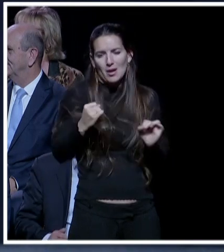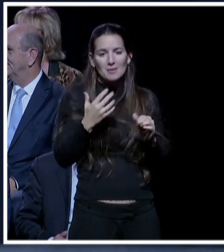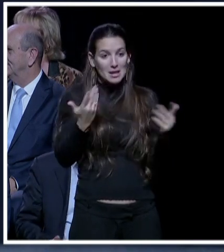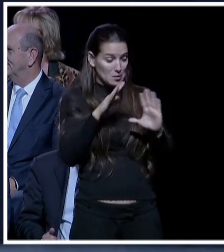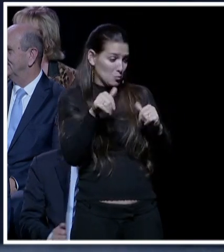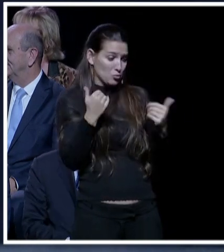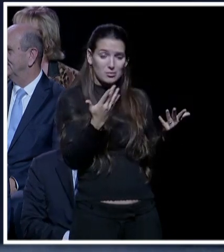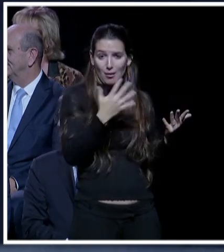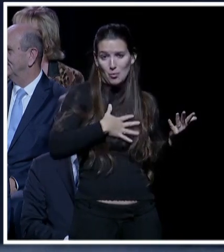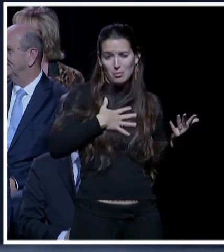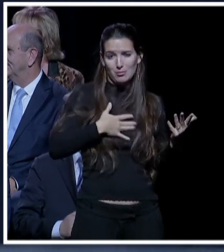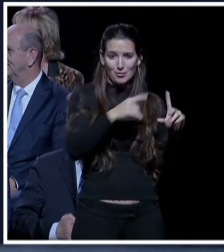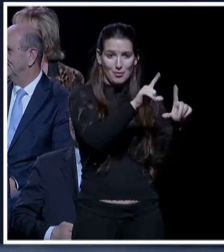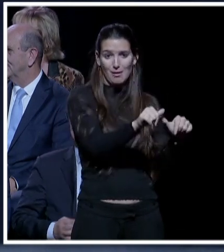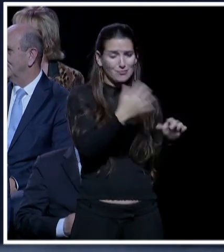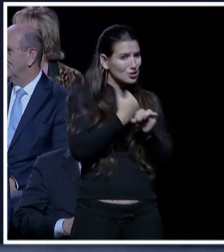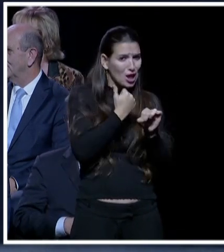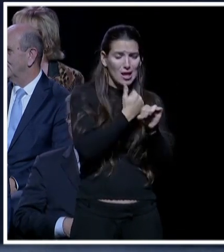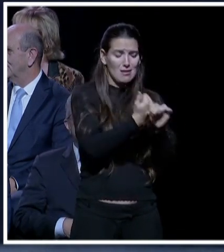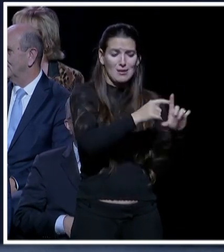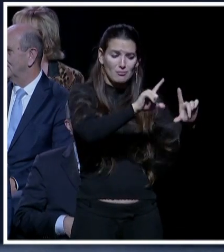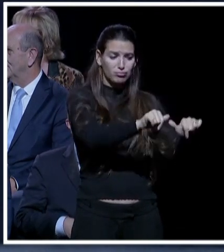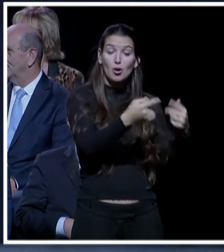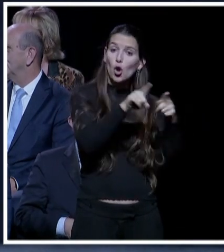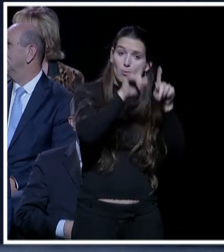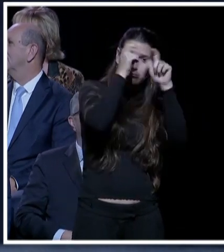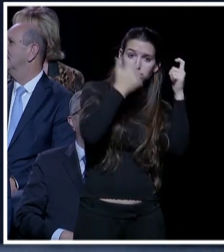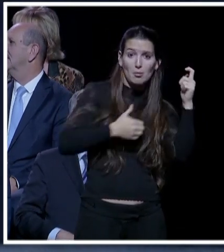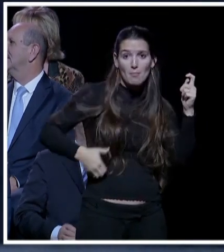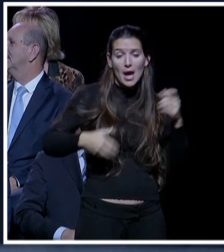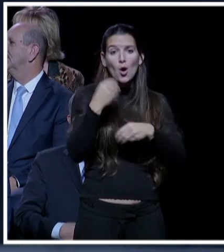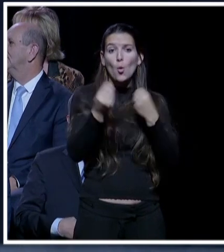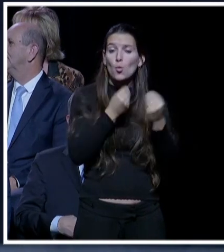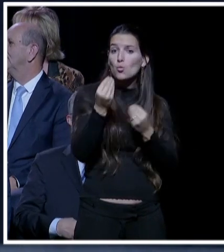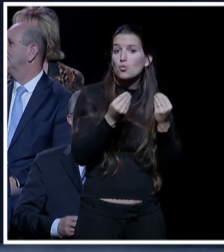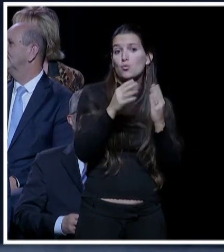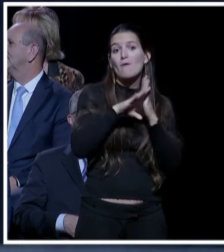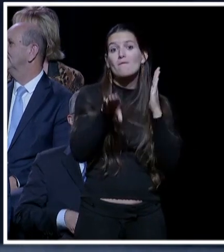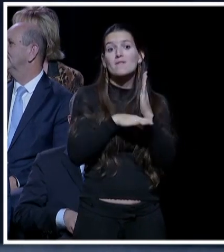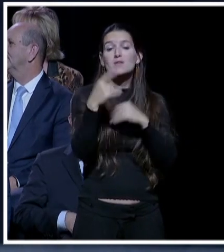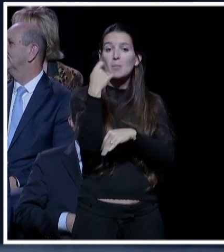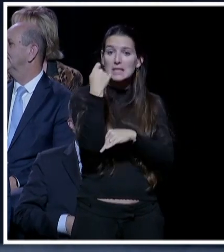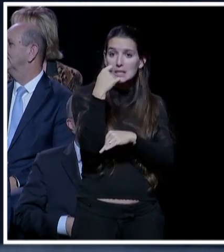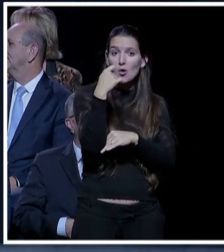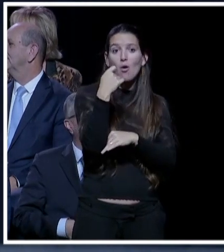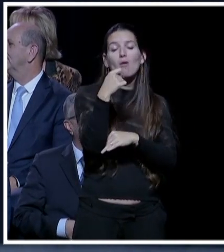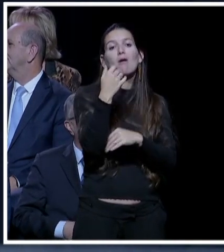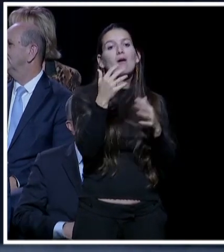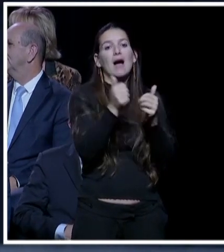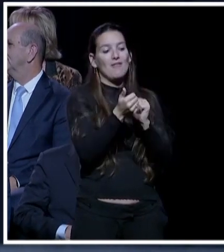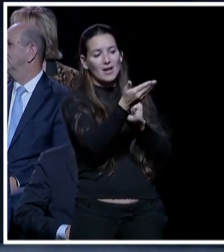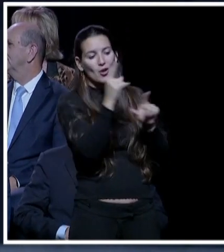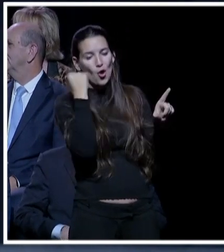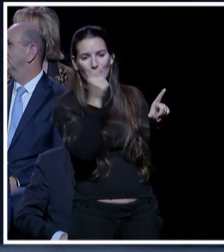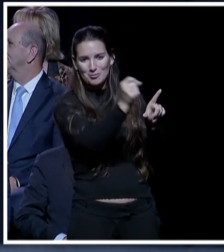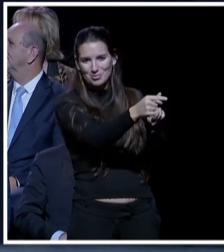heureux de l'avoir. Il est présent chaque année, à la fois comme maire, comme vice-président de la communauté d'agglomération aux côtés de Jérôme Viau. Cher